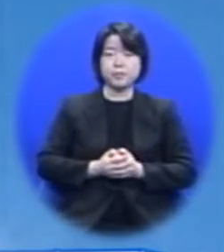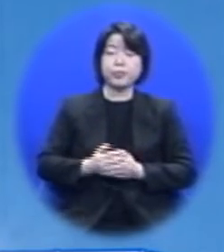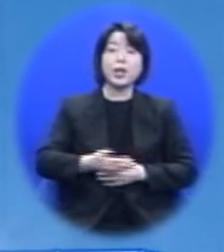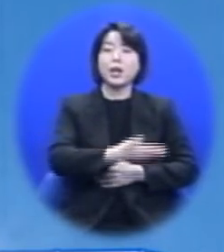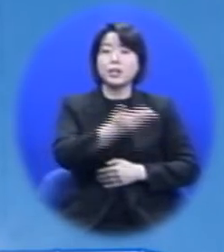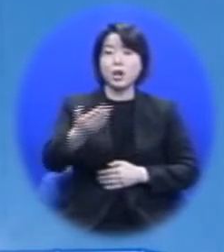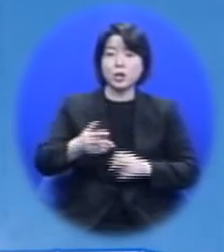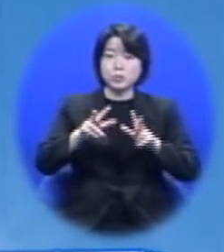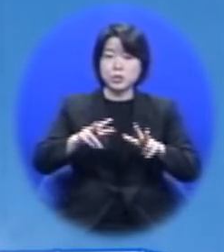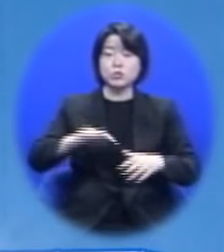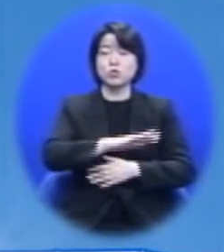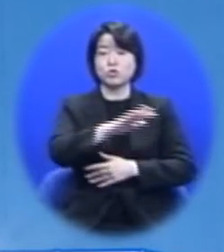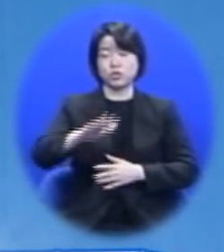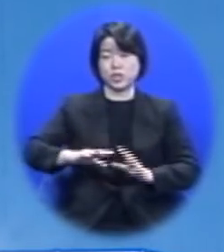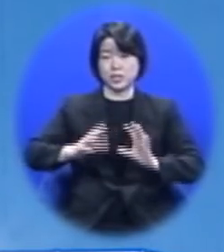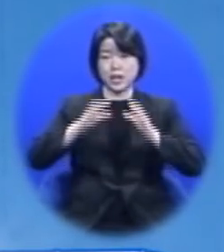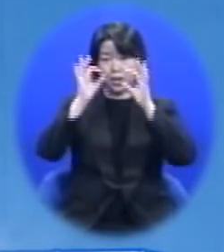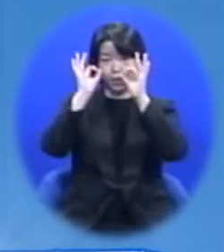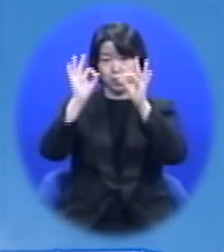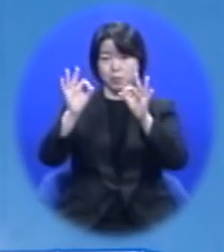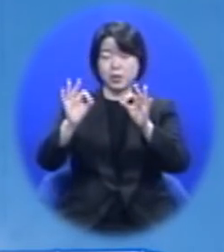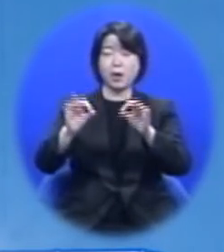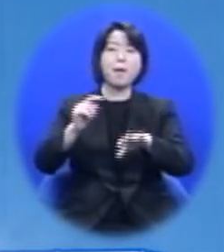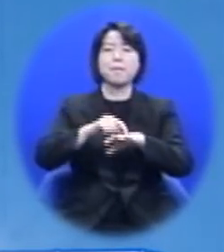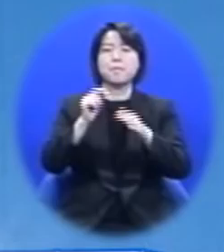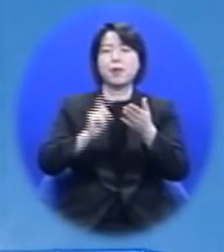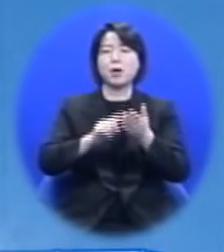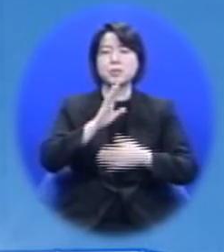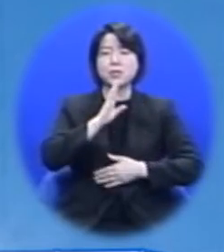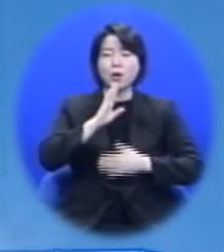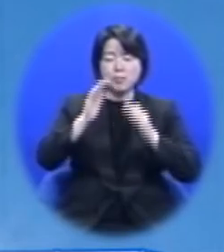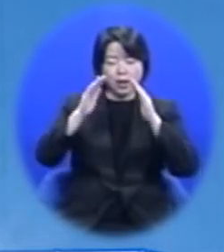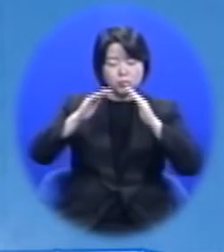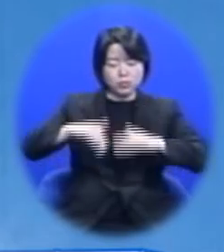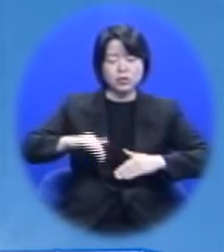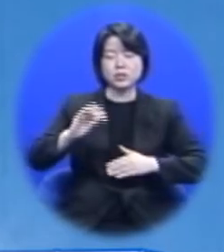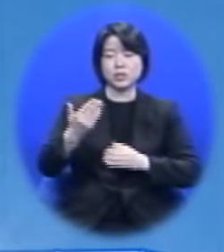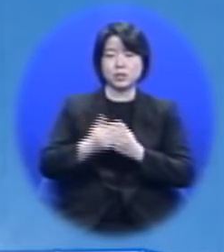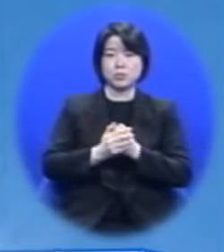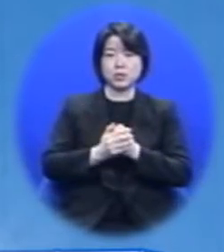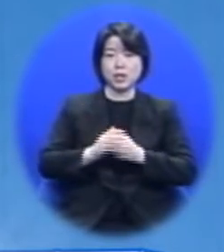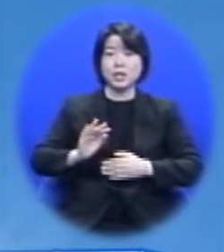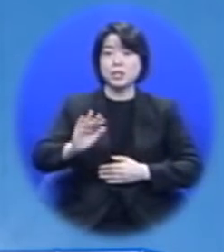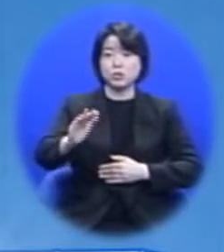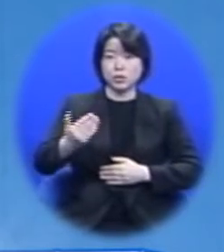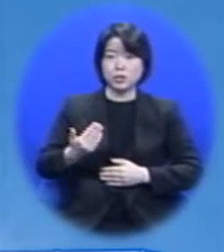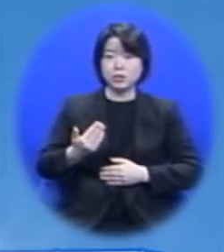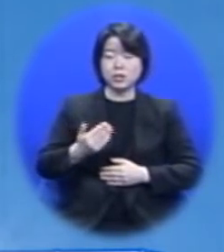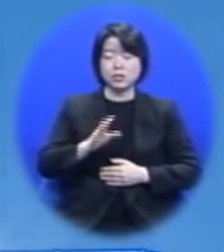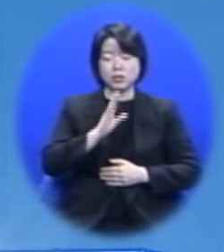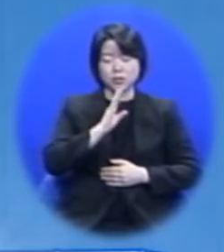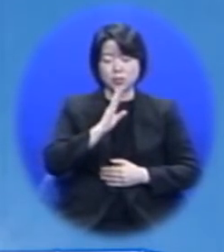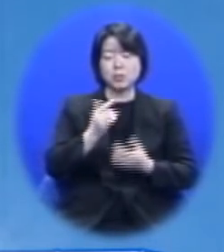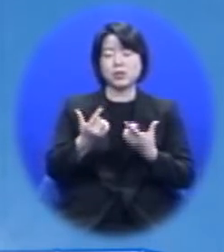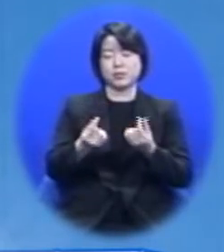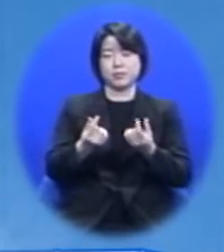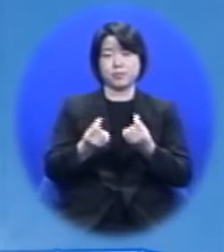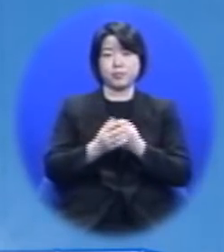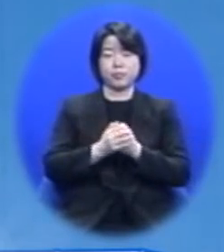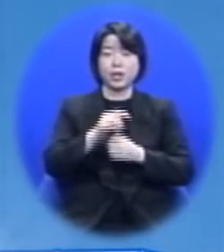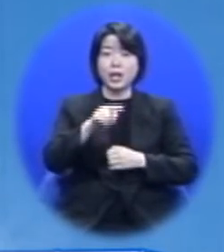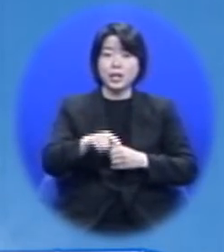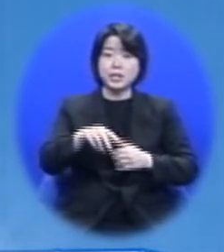여러분 지금 우리 나라를 보면 마음이 진짜 무너집니다. 최근에 정말 그렇습니다.